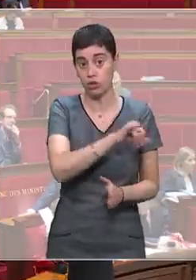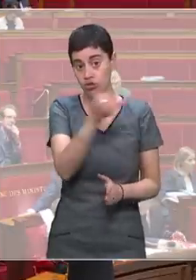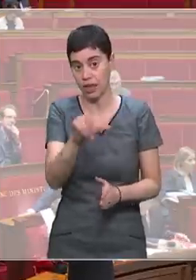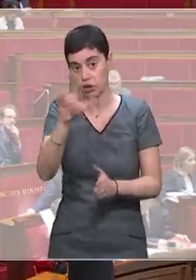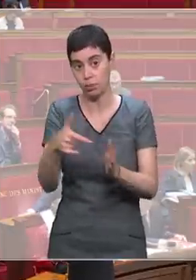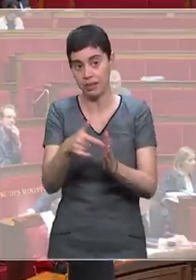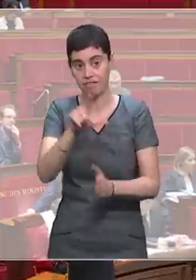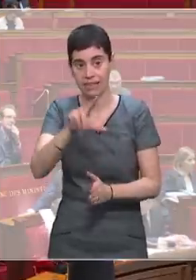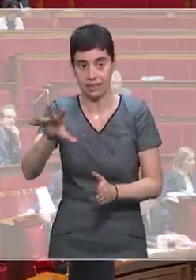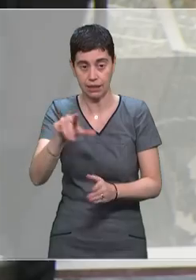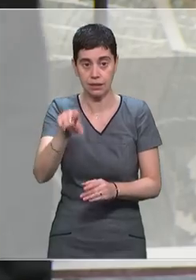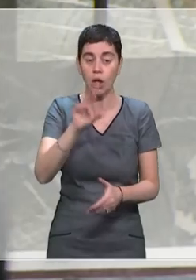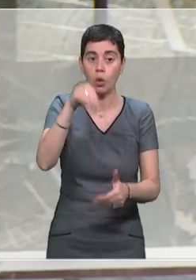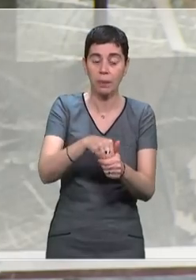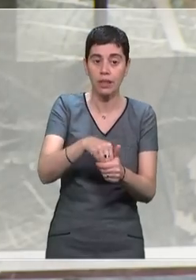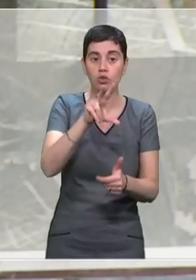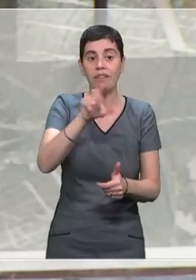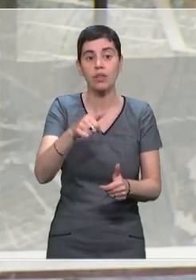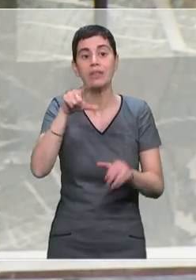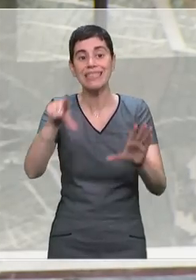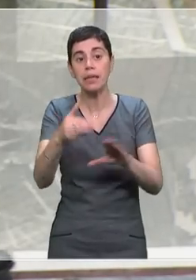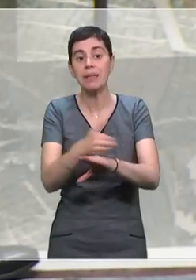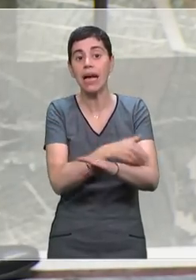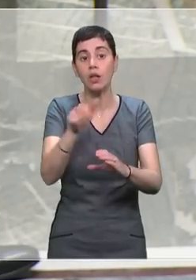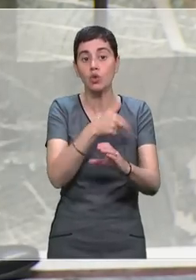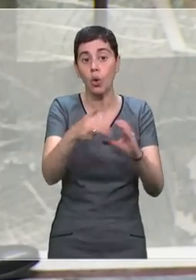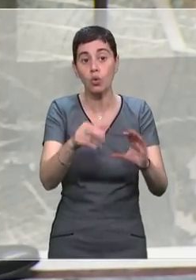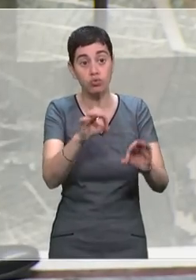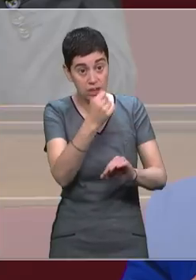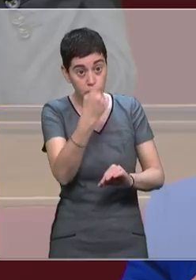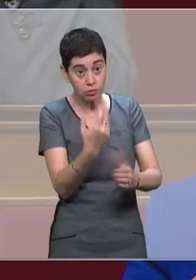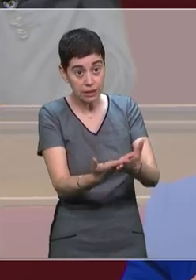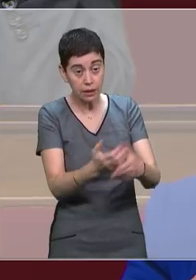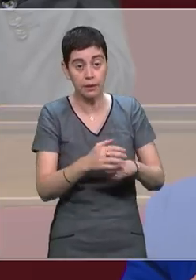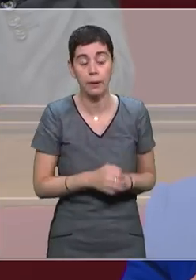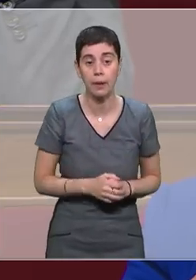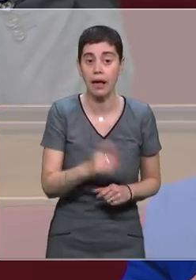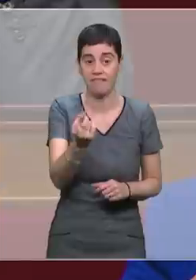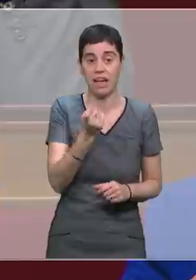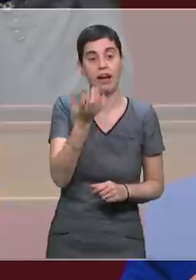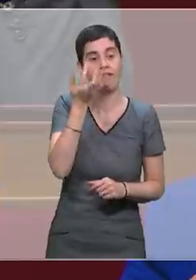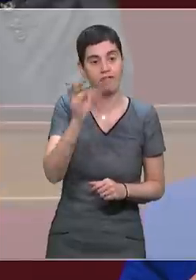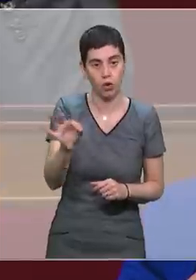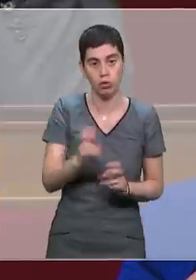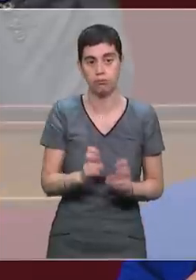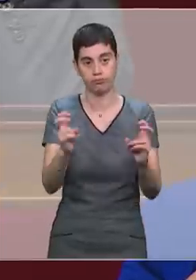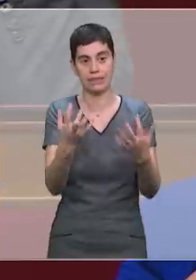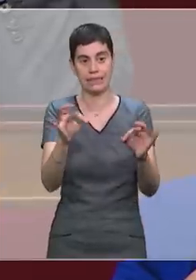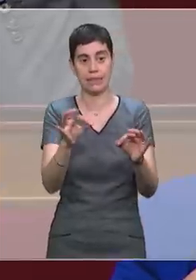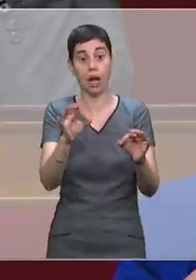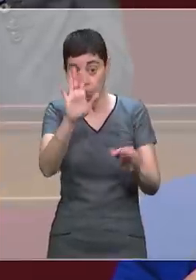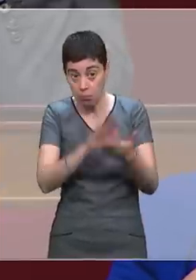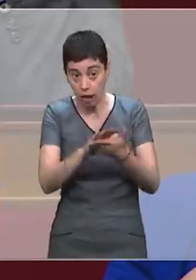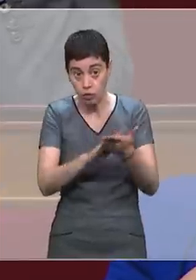dont 3,7 milliards d'euros, je pense que c'était votre question, monsieur le député, qui viendra de la France en hausse de 10%, de